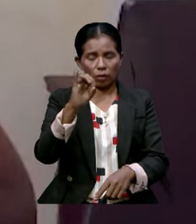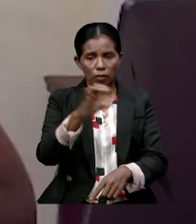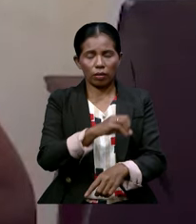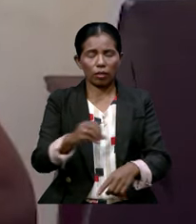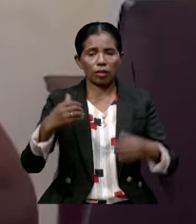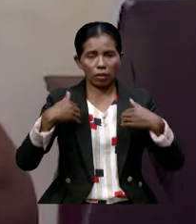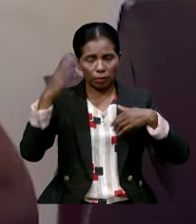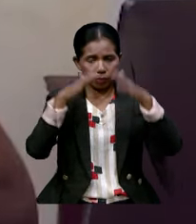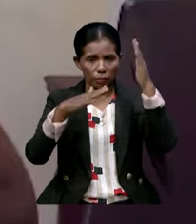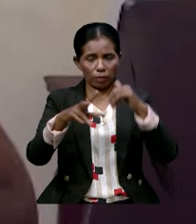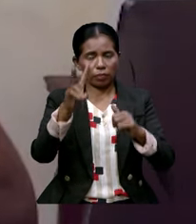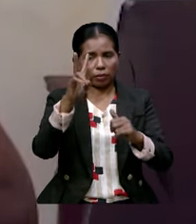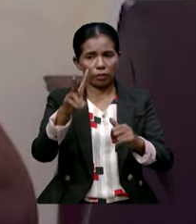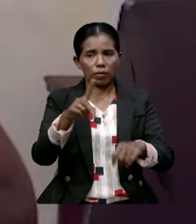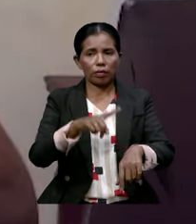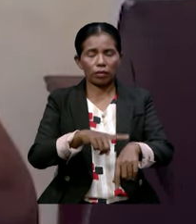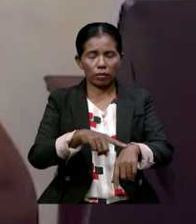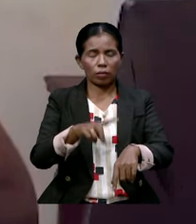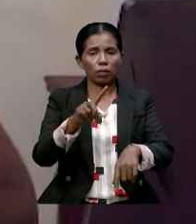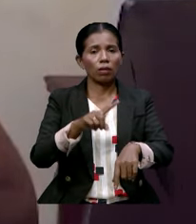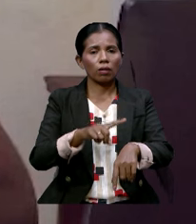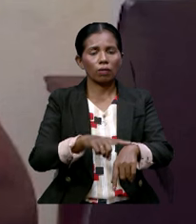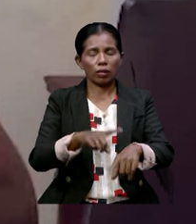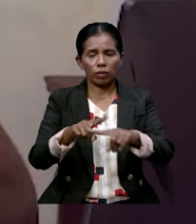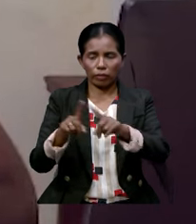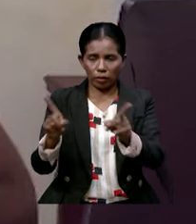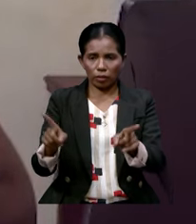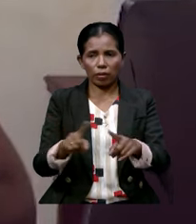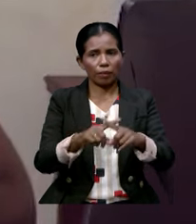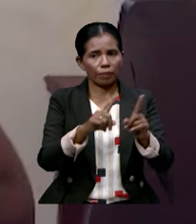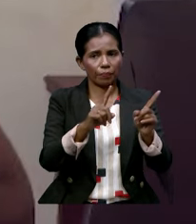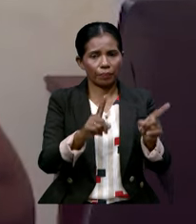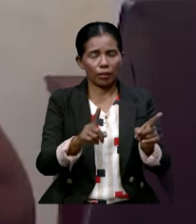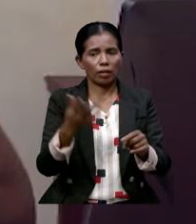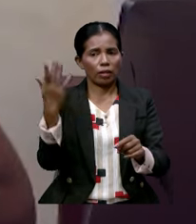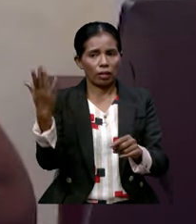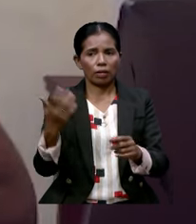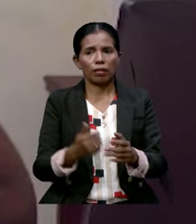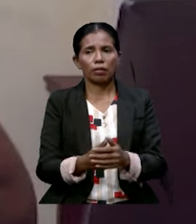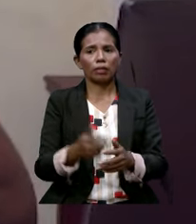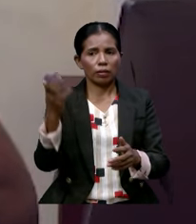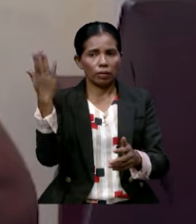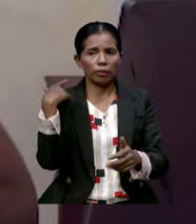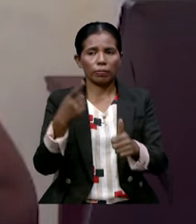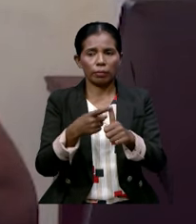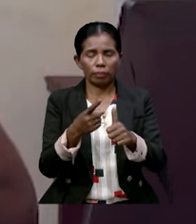rua, horas diferente, irma acontecimento uluk maka